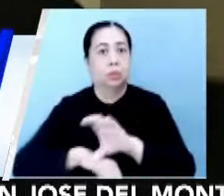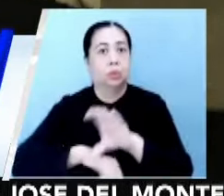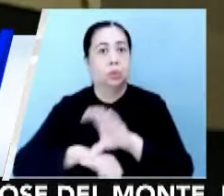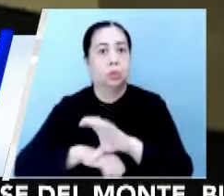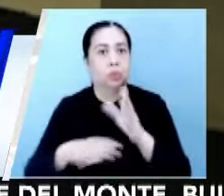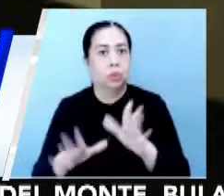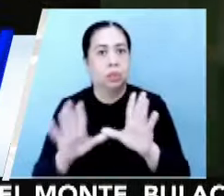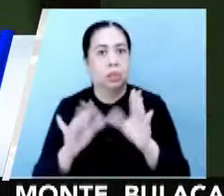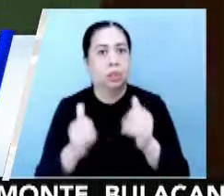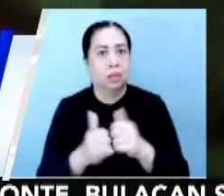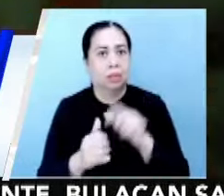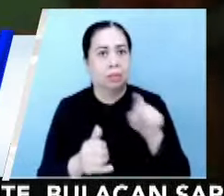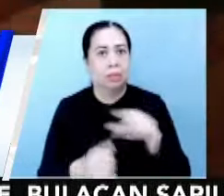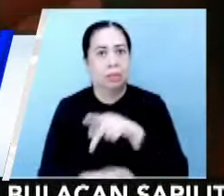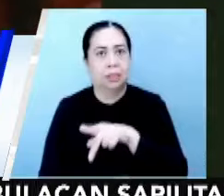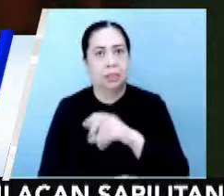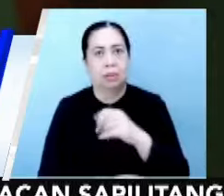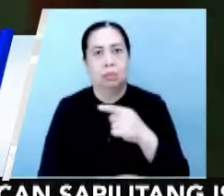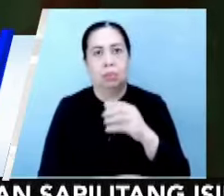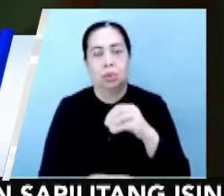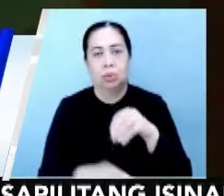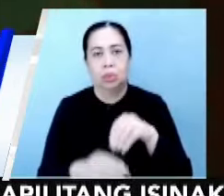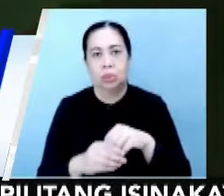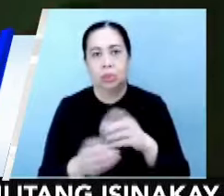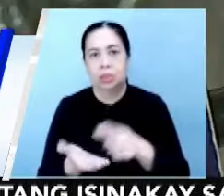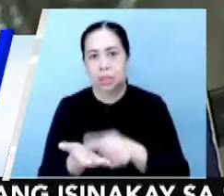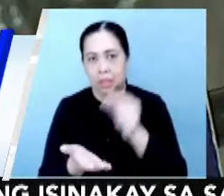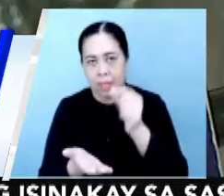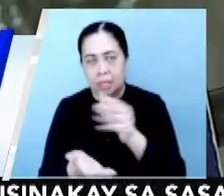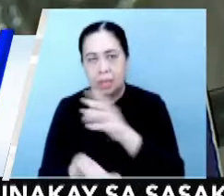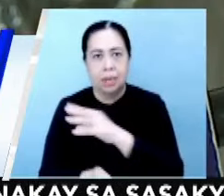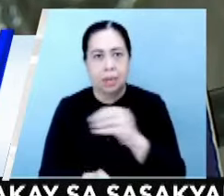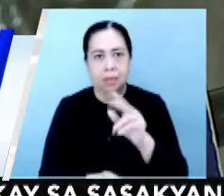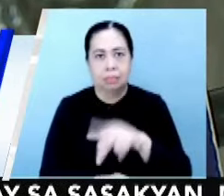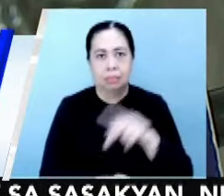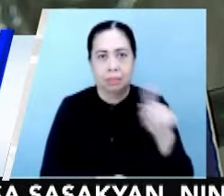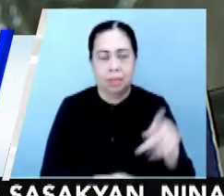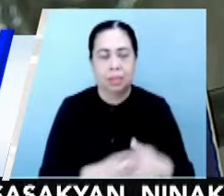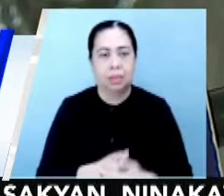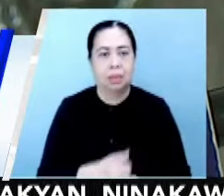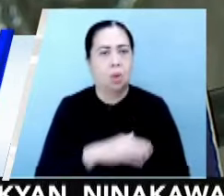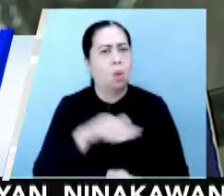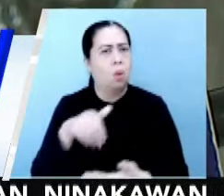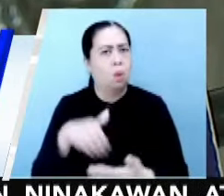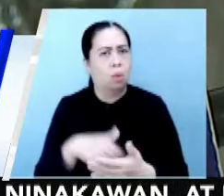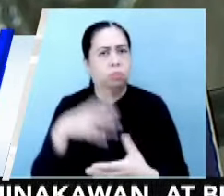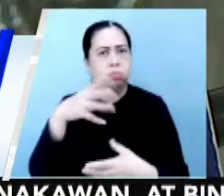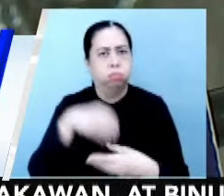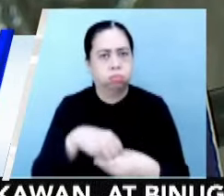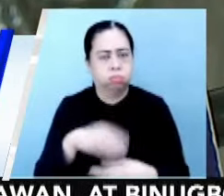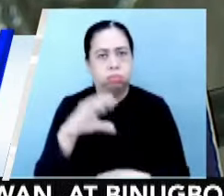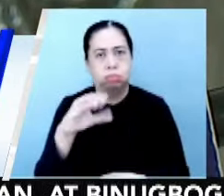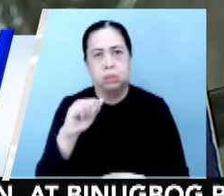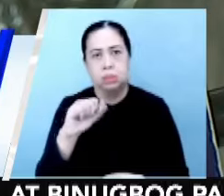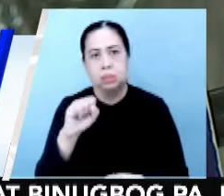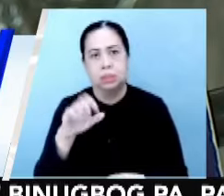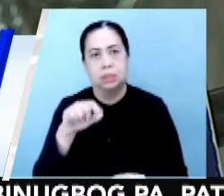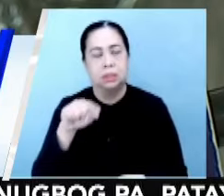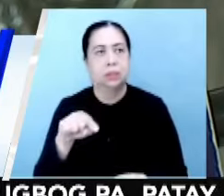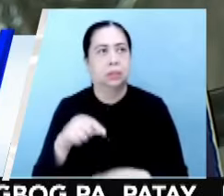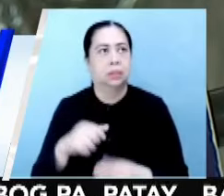sa likod ng Pogo sa bamban Tarlac at porak Pampanga lahat po ng may kinalaman sa kaso ng